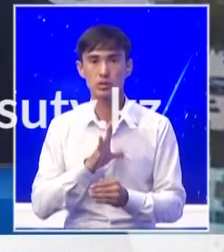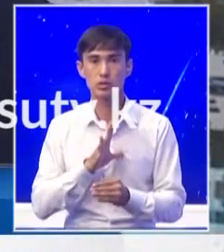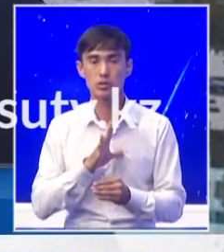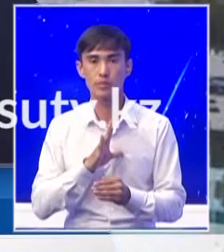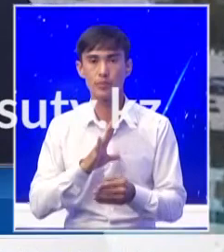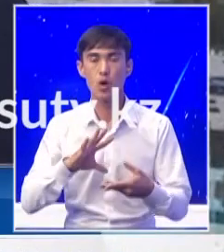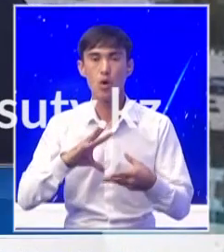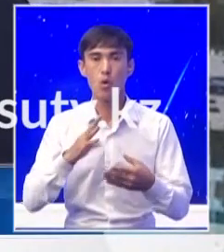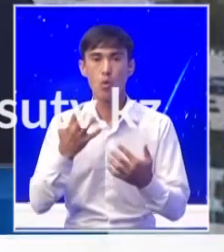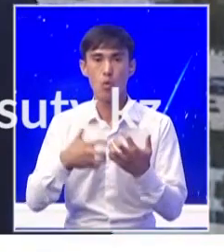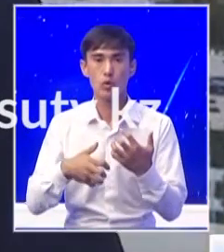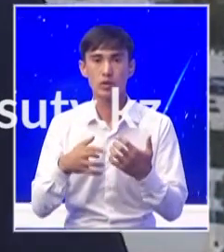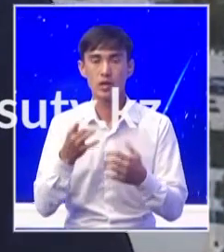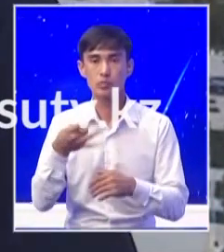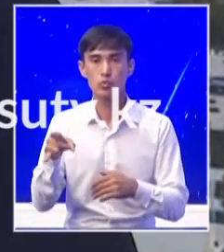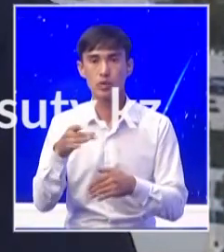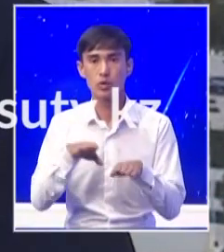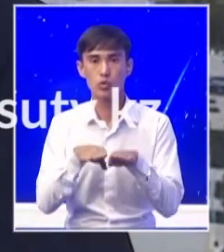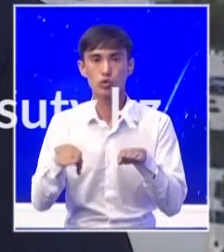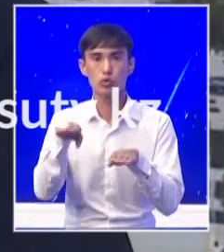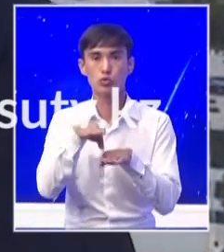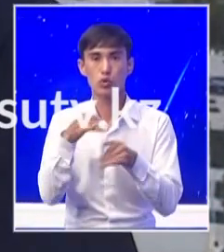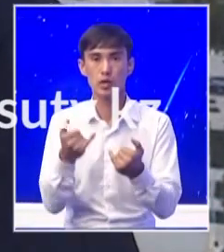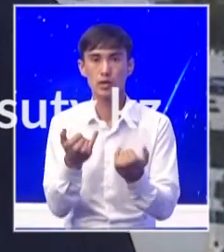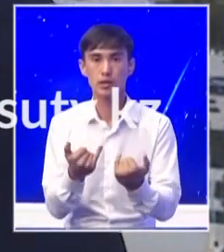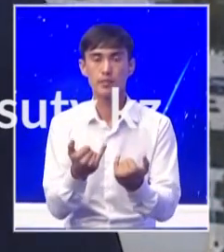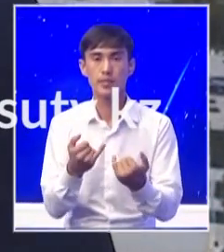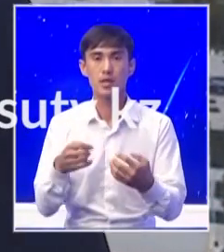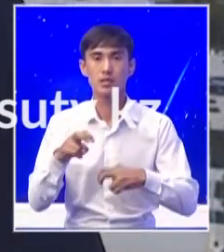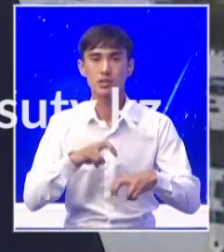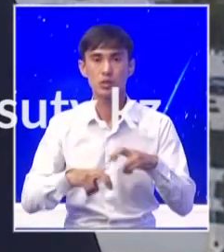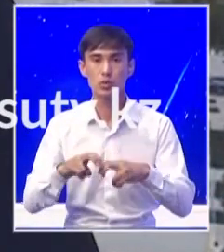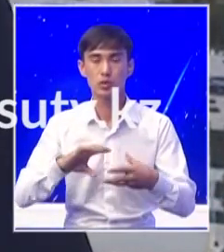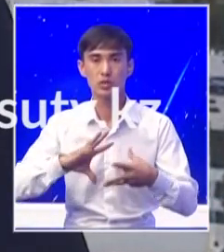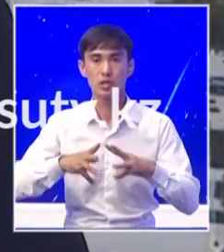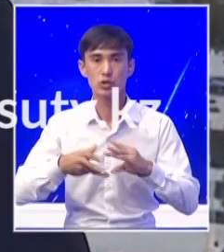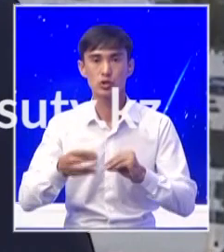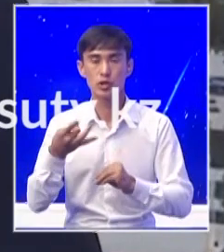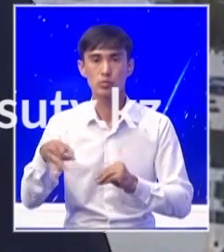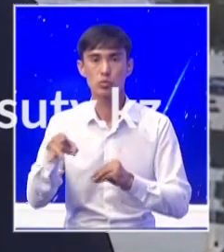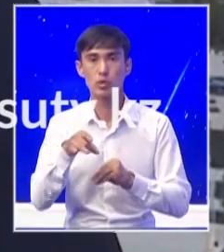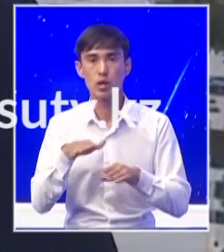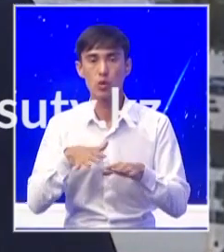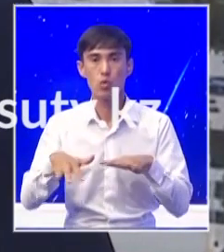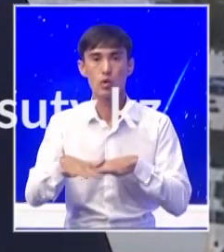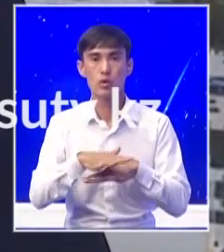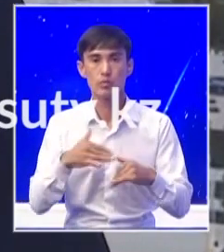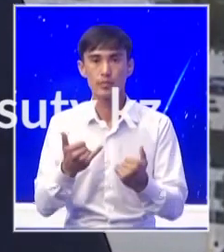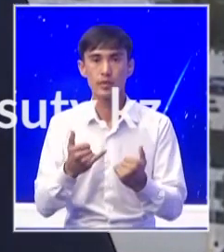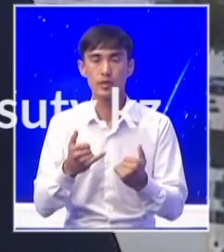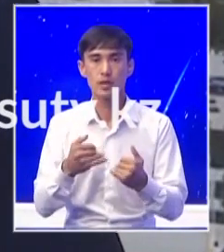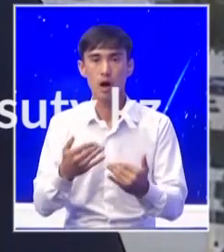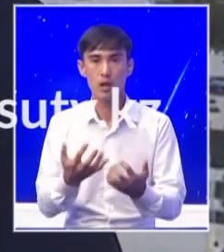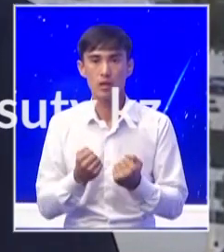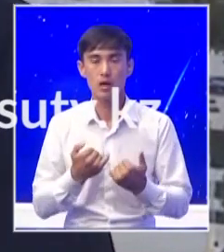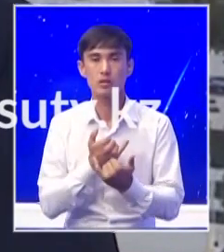республикалық көрсеткіштен жоғары. Былтырғы жылғы жүргізілген әлеуметтік зерттеулердің нәтижесі республика көлемінде халықтың алған